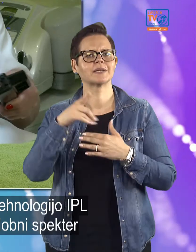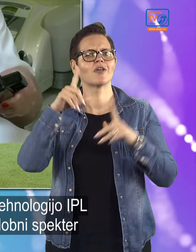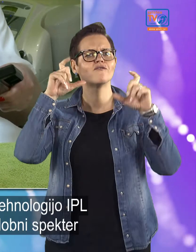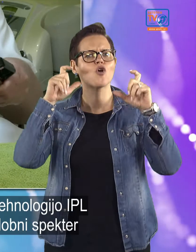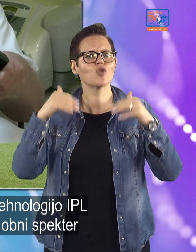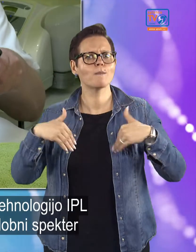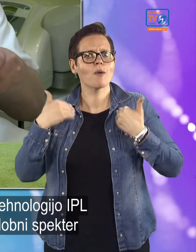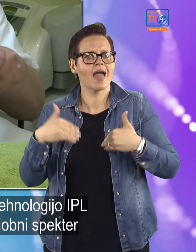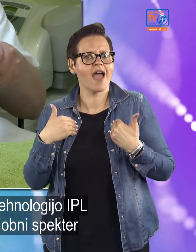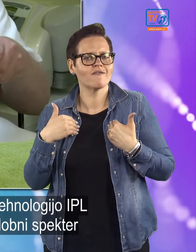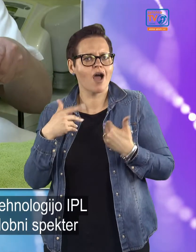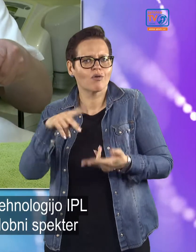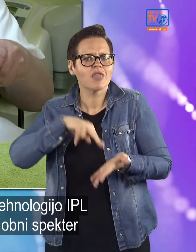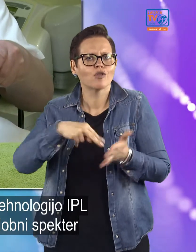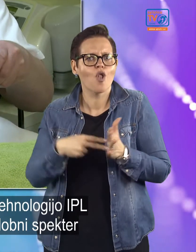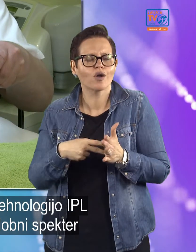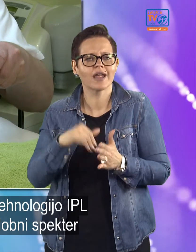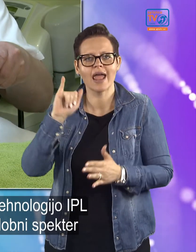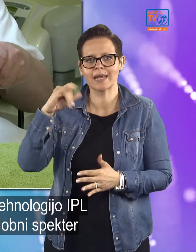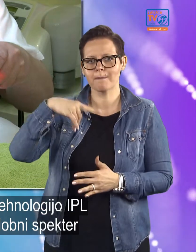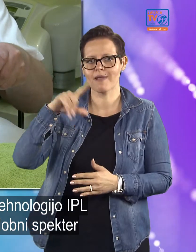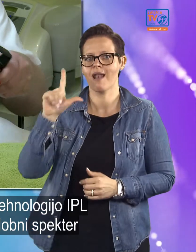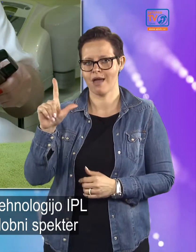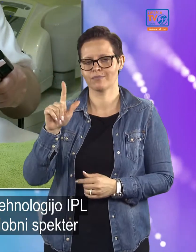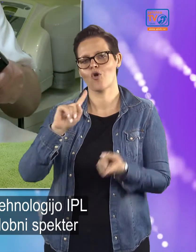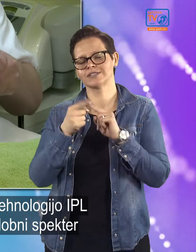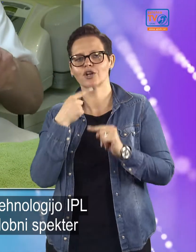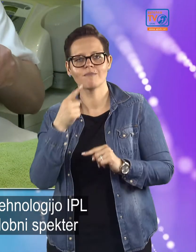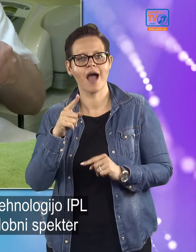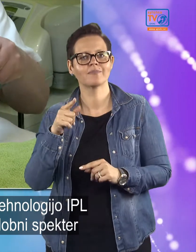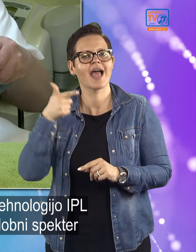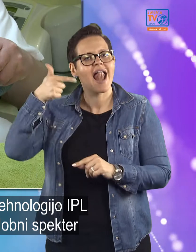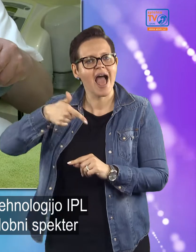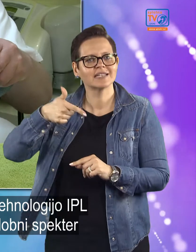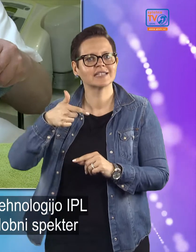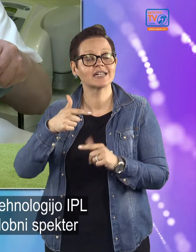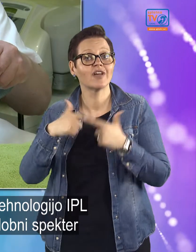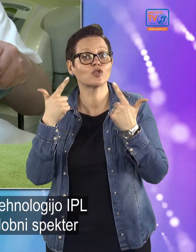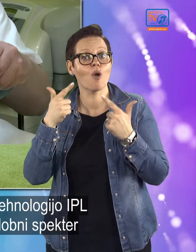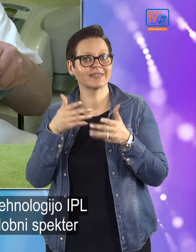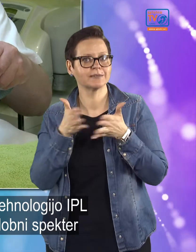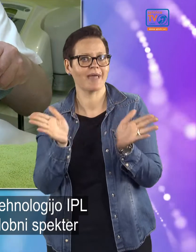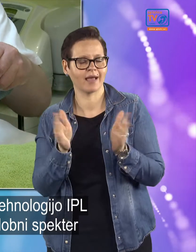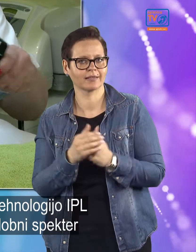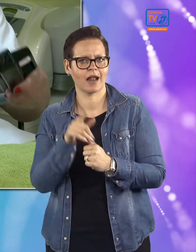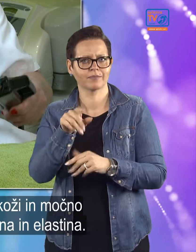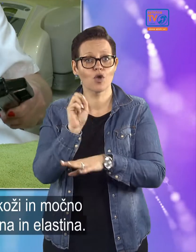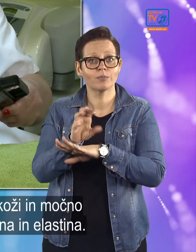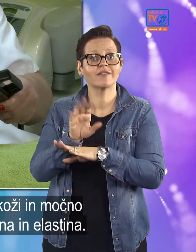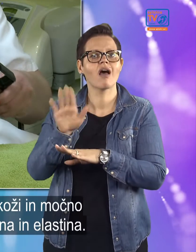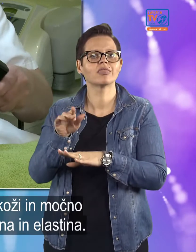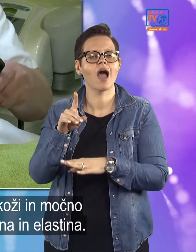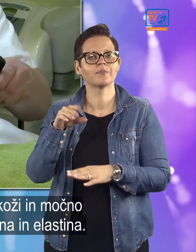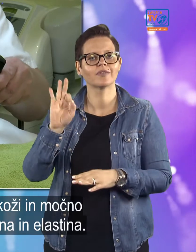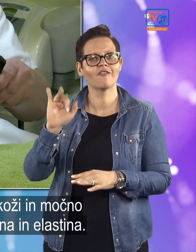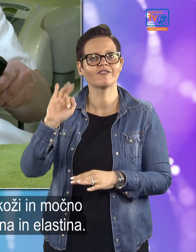Pri fotopomlajevanju s tehnologijo IPL oziroma laserjem svetlobni spekter vpliva na fibroblaste